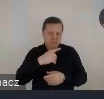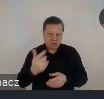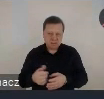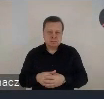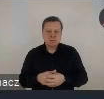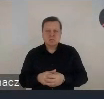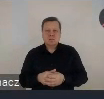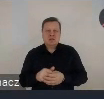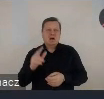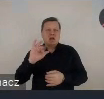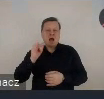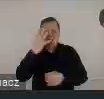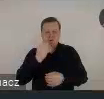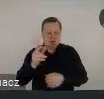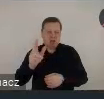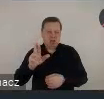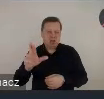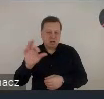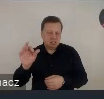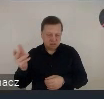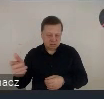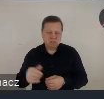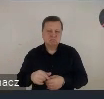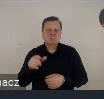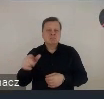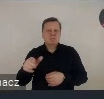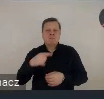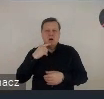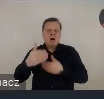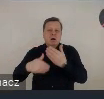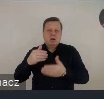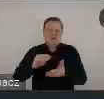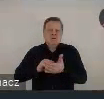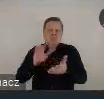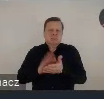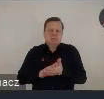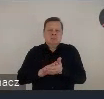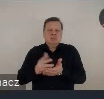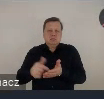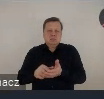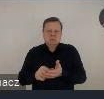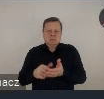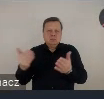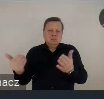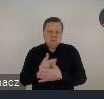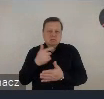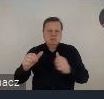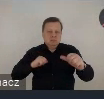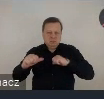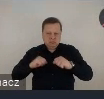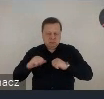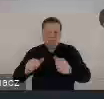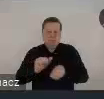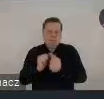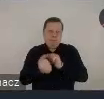bezpośredni kontakt z Krajowym Rejestrem Sądowym, proces wpisywania nowego zarządu czy